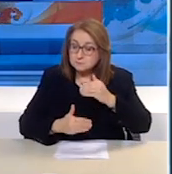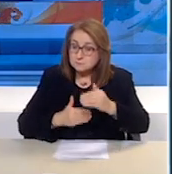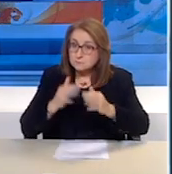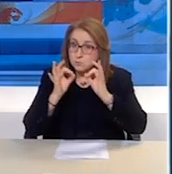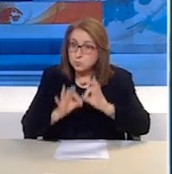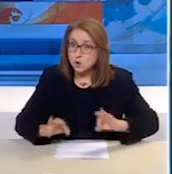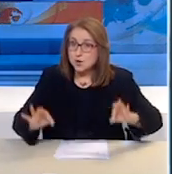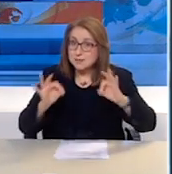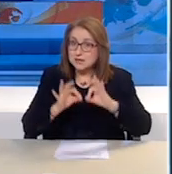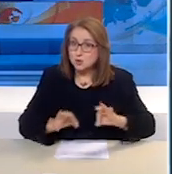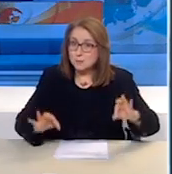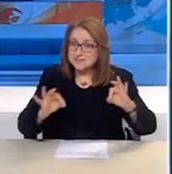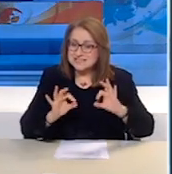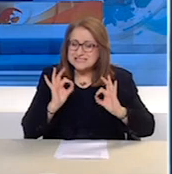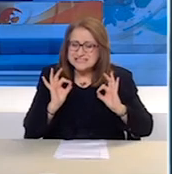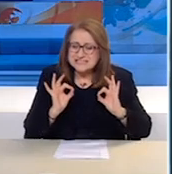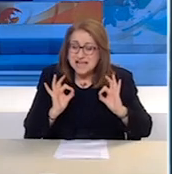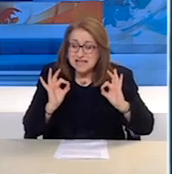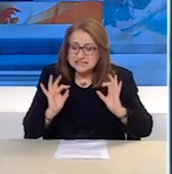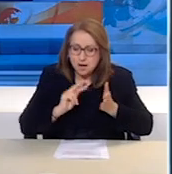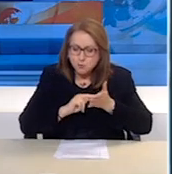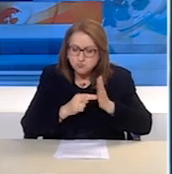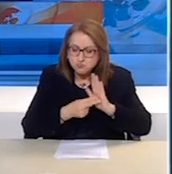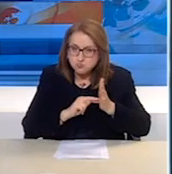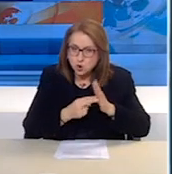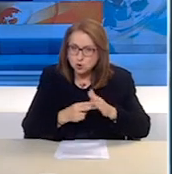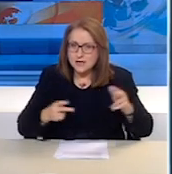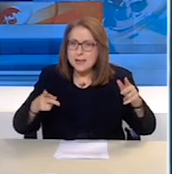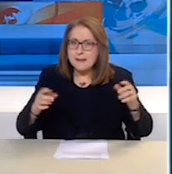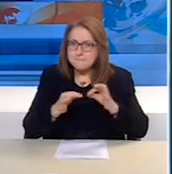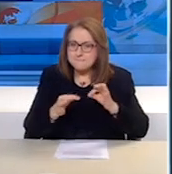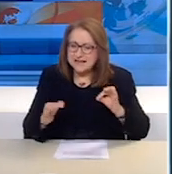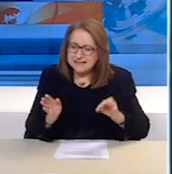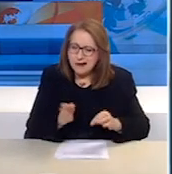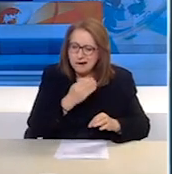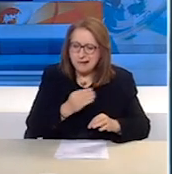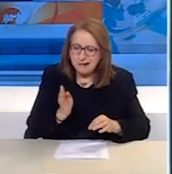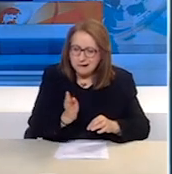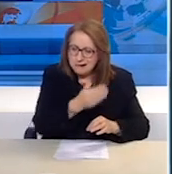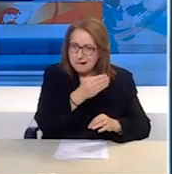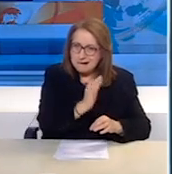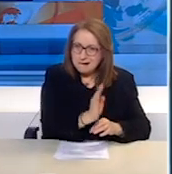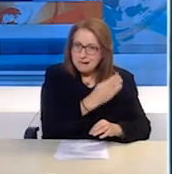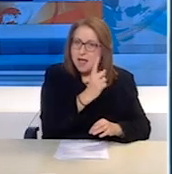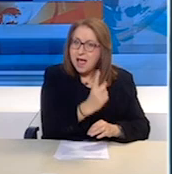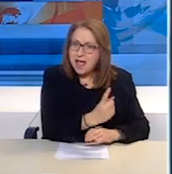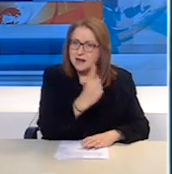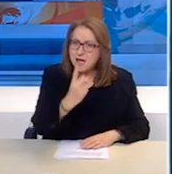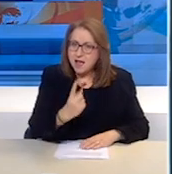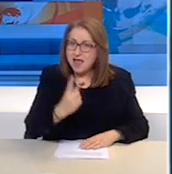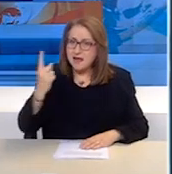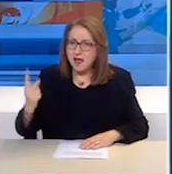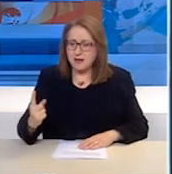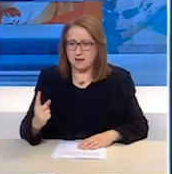μια νέα καθημερινότητα με σταδιακή προσεκτική άρση μέτρων. Άρση μέτρων που θα πρέπει να μεταβάλει και να μεταφέρει την ατομική μας